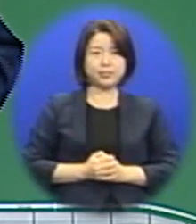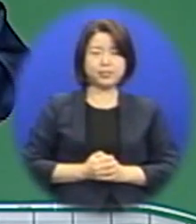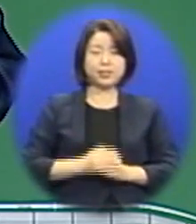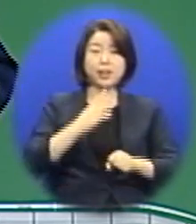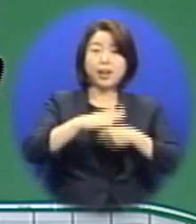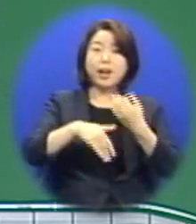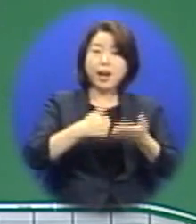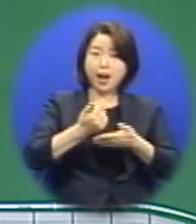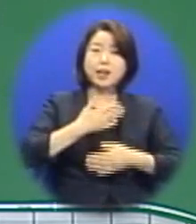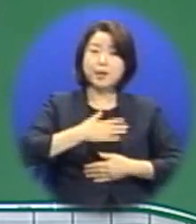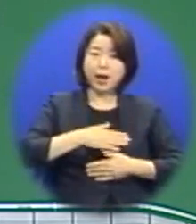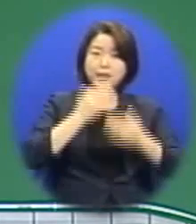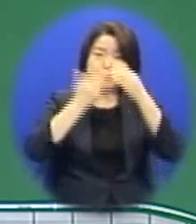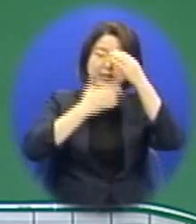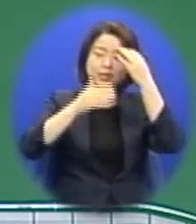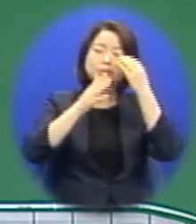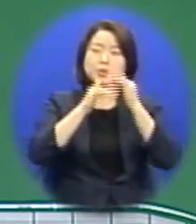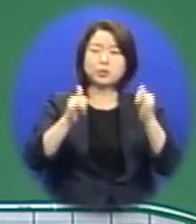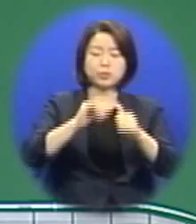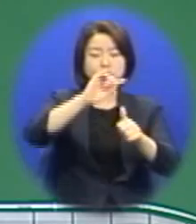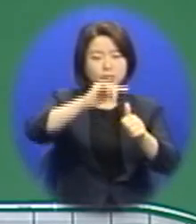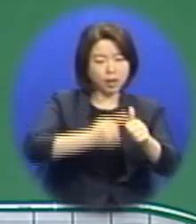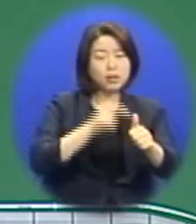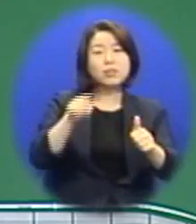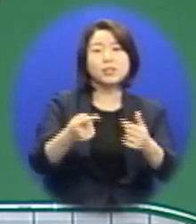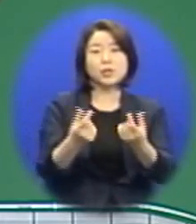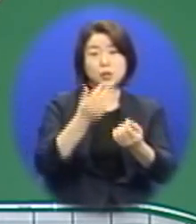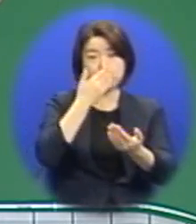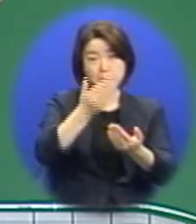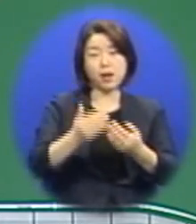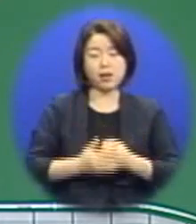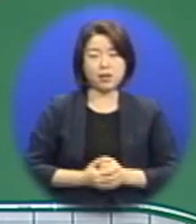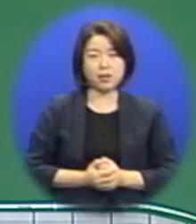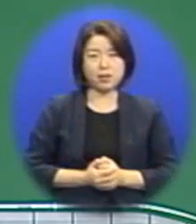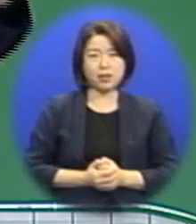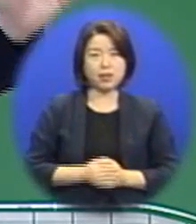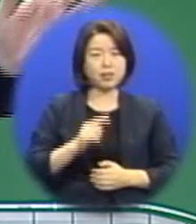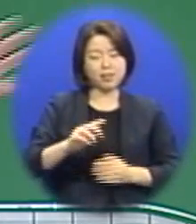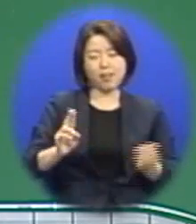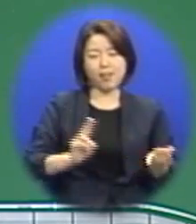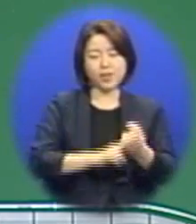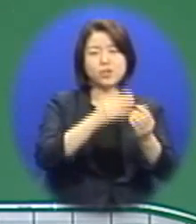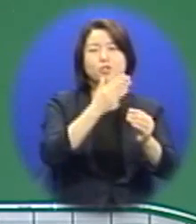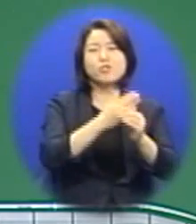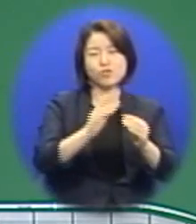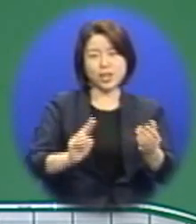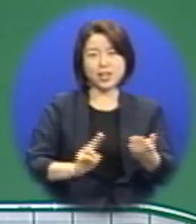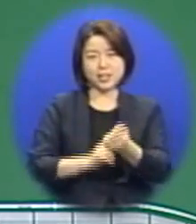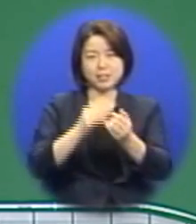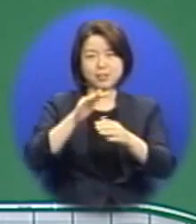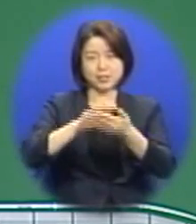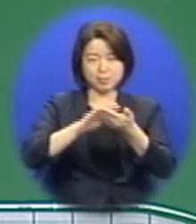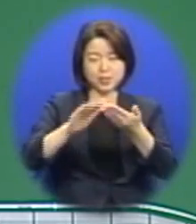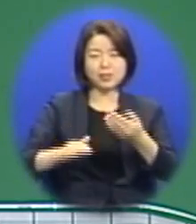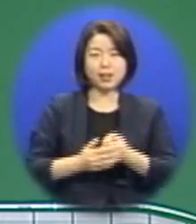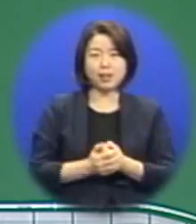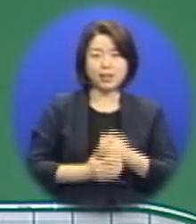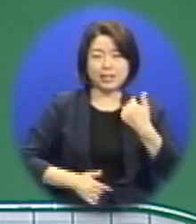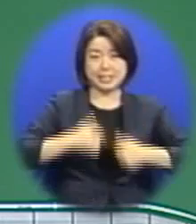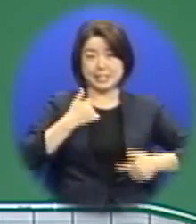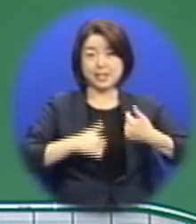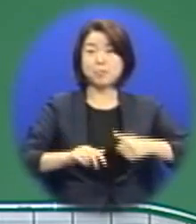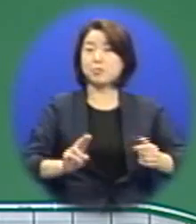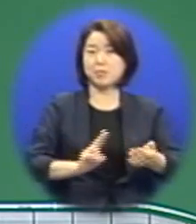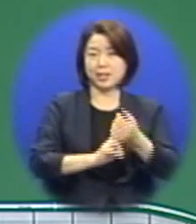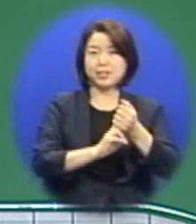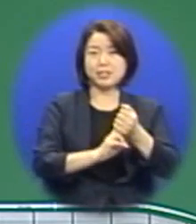하나님을 아는 성도는 당연히 그렇게 하게 됩니다. 이게 기적 중의 기적이죠. 기쁨의 기적